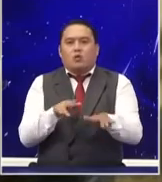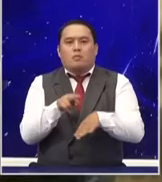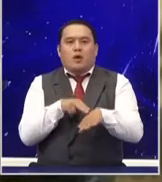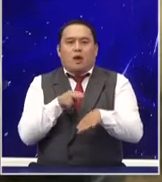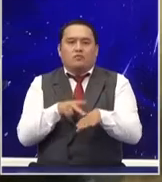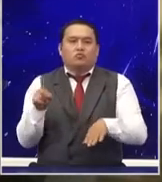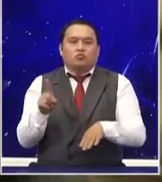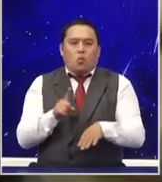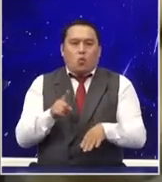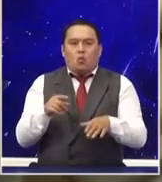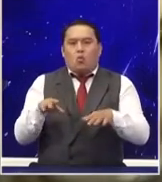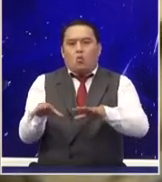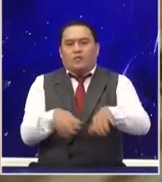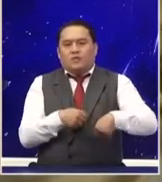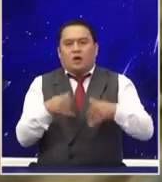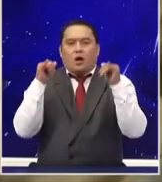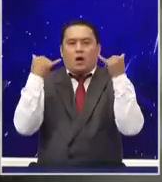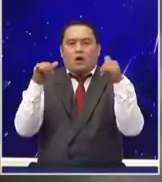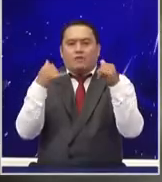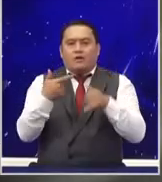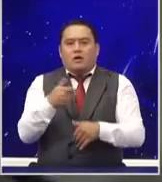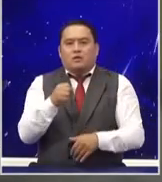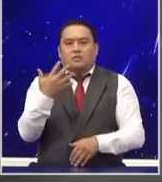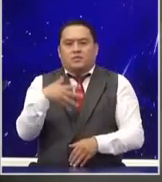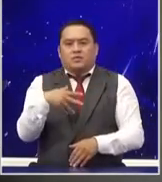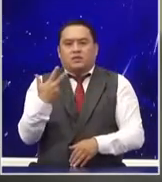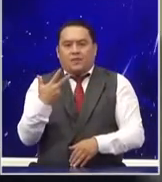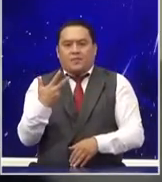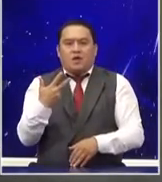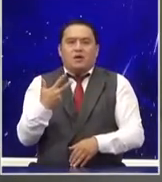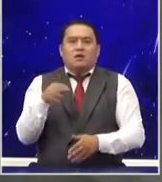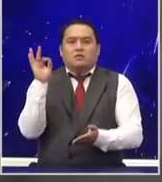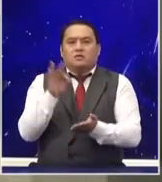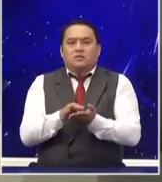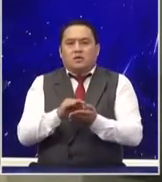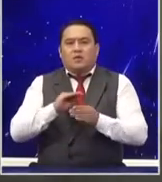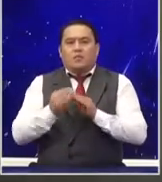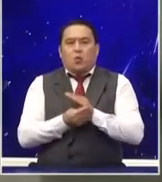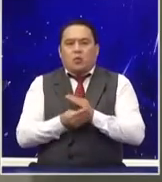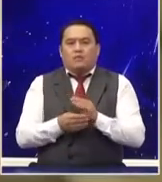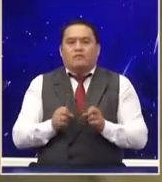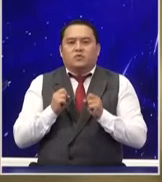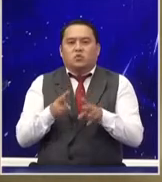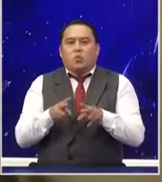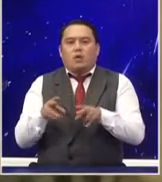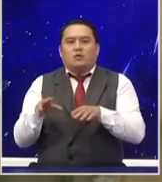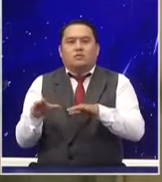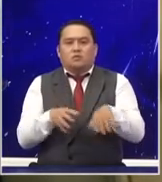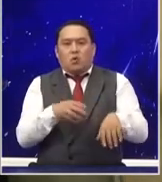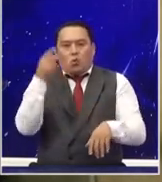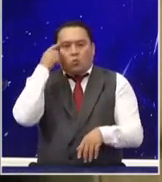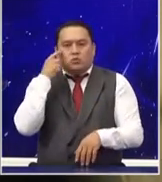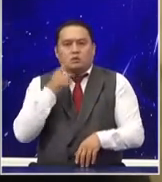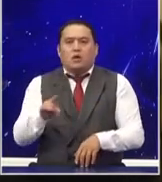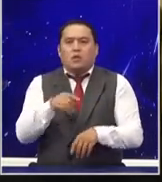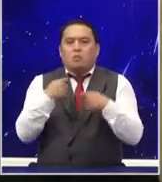полиции выяснили, что подозреваемые увезли коров на автомашине ГАЗ-53. В целях сокрытия преступления вывезли скот в соседний Коксузский